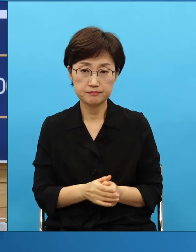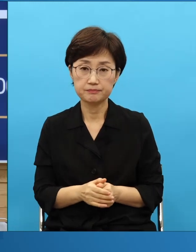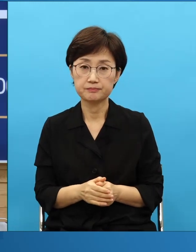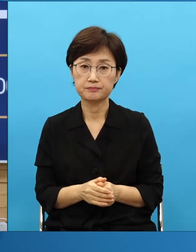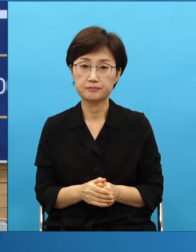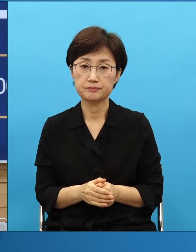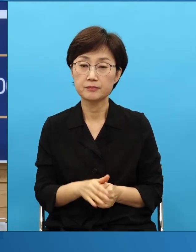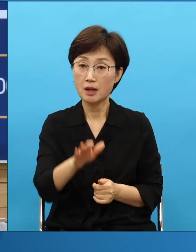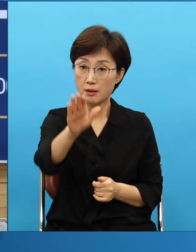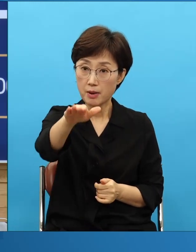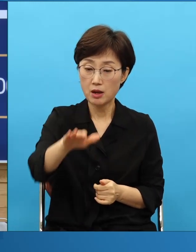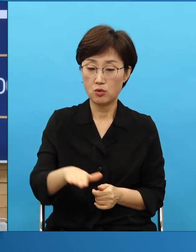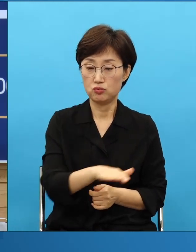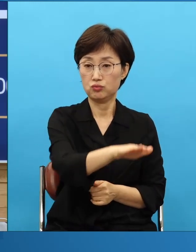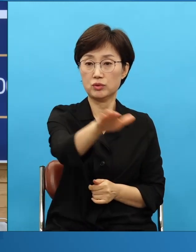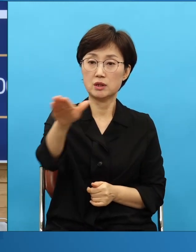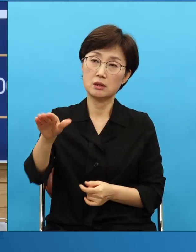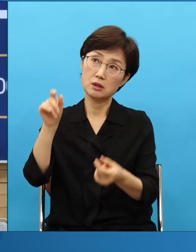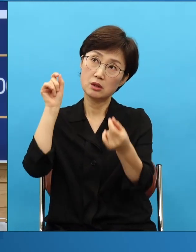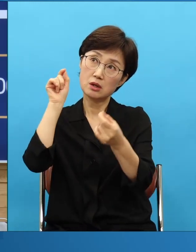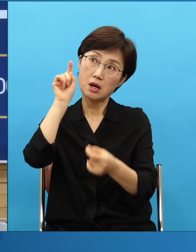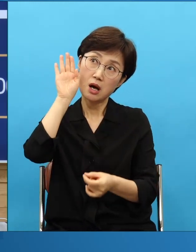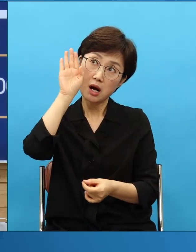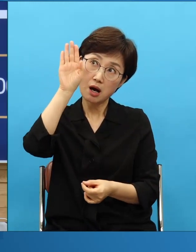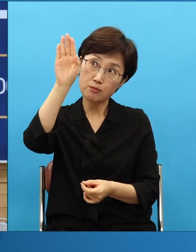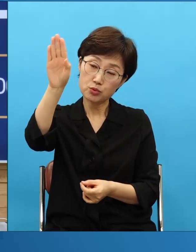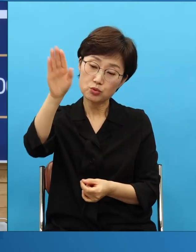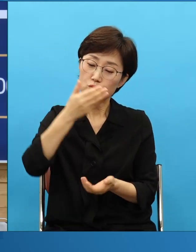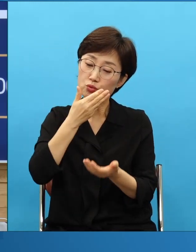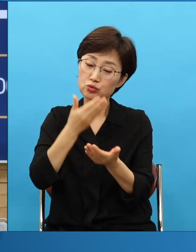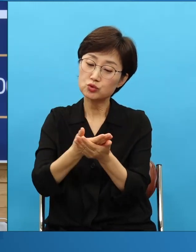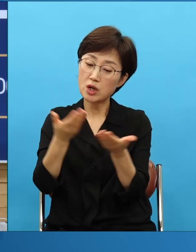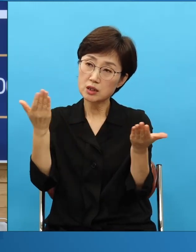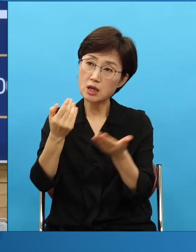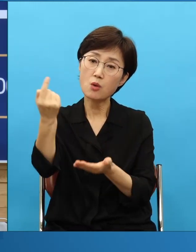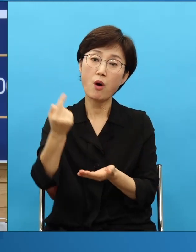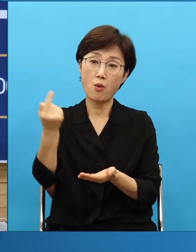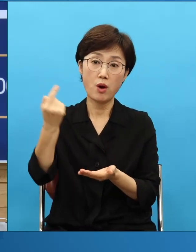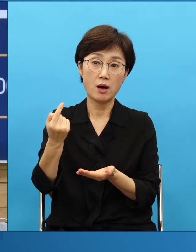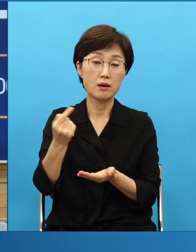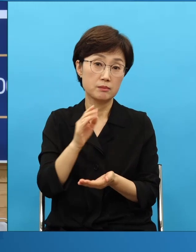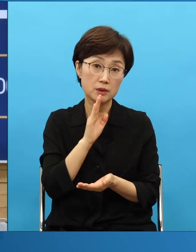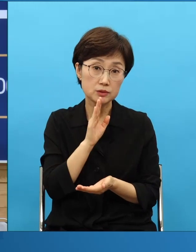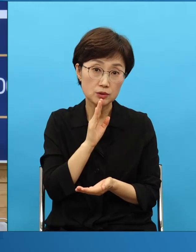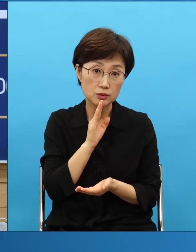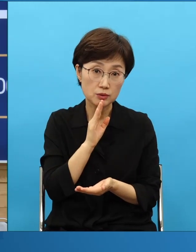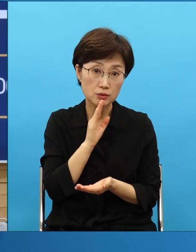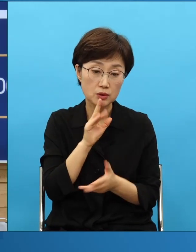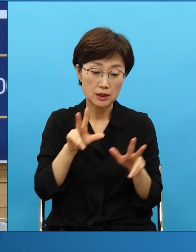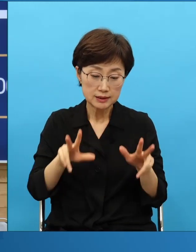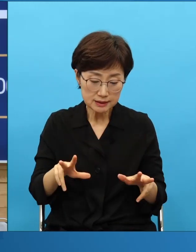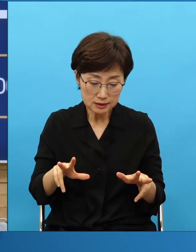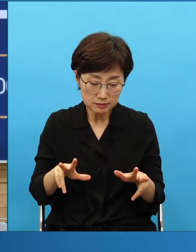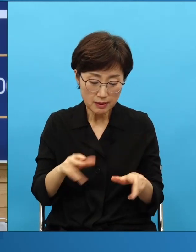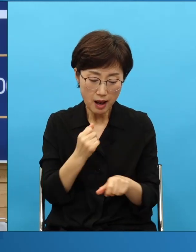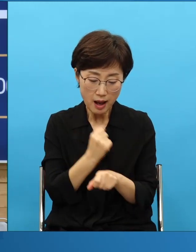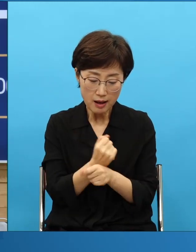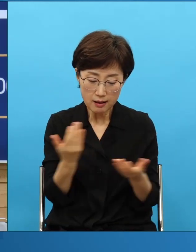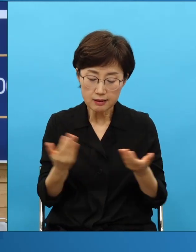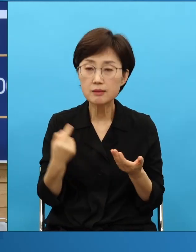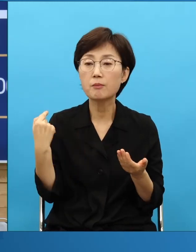중요한 일들 남기고 있고 있습니다. We have very many important things ahead of us. 그래서 뭘 하라는 겁니까? But what is He telling us to